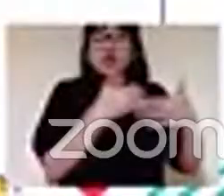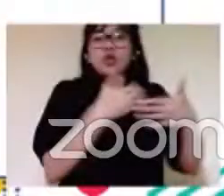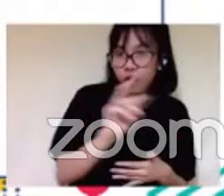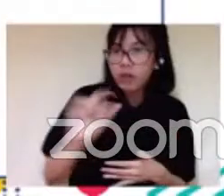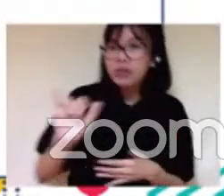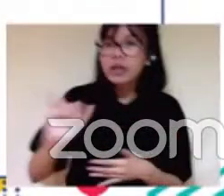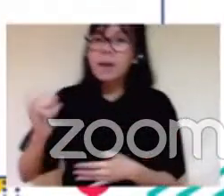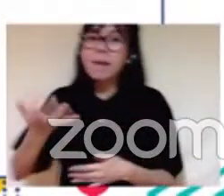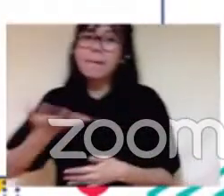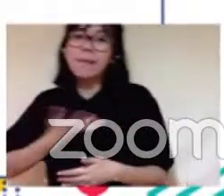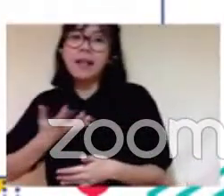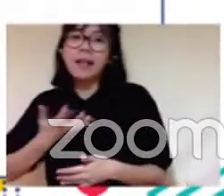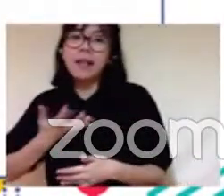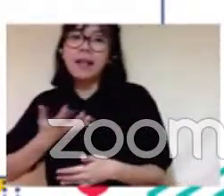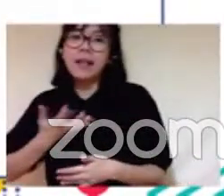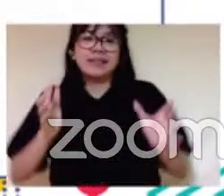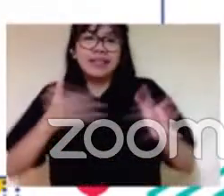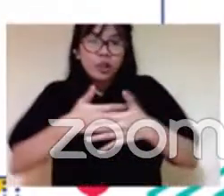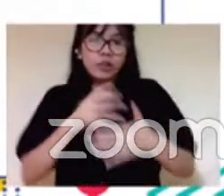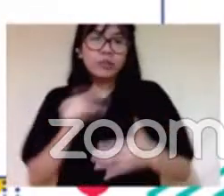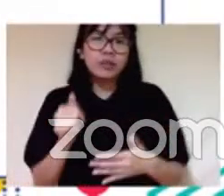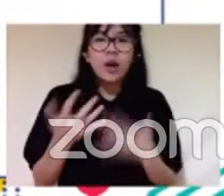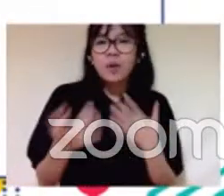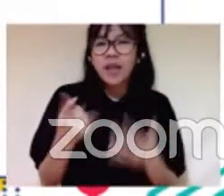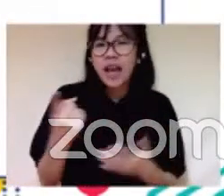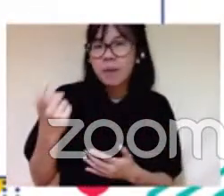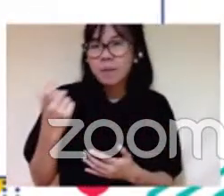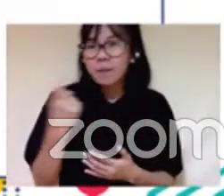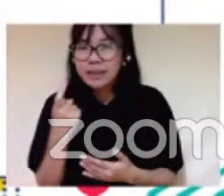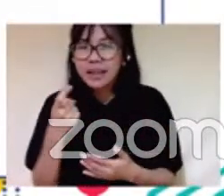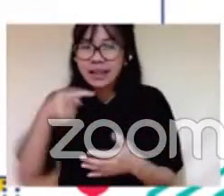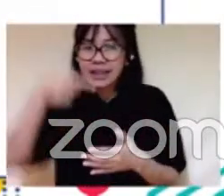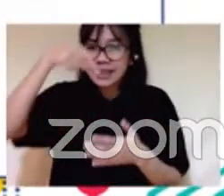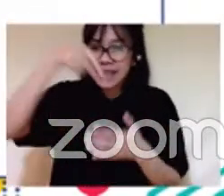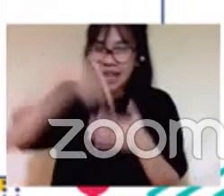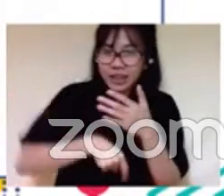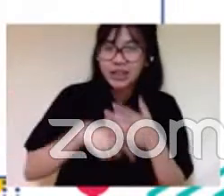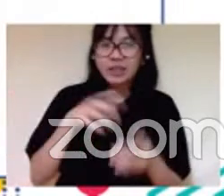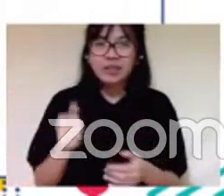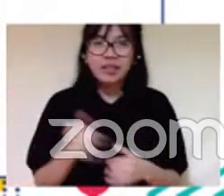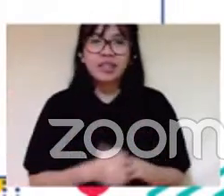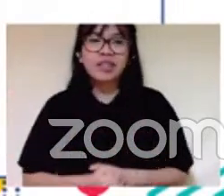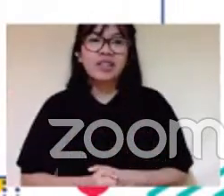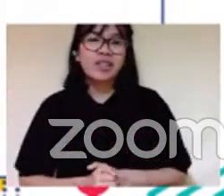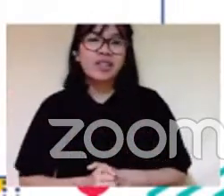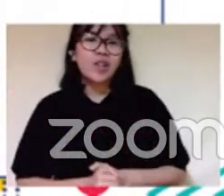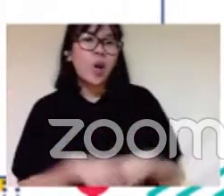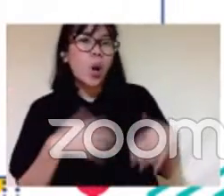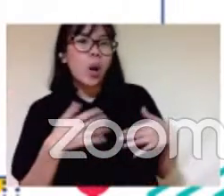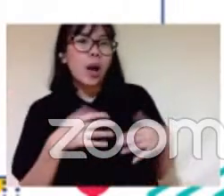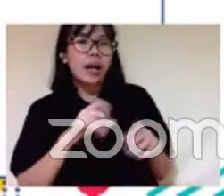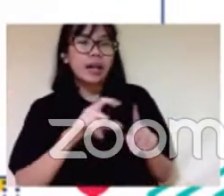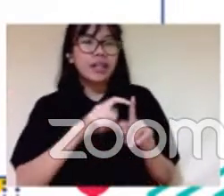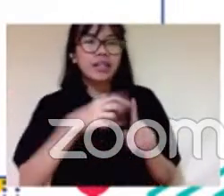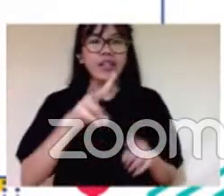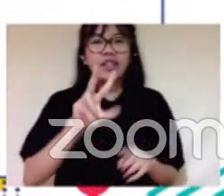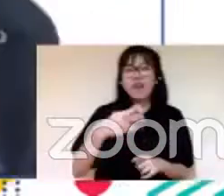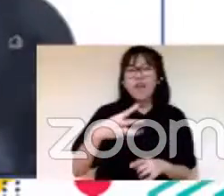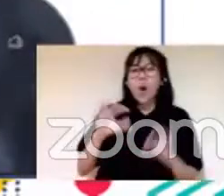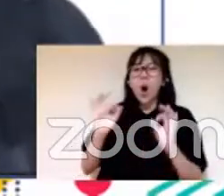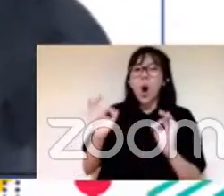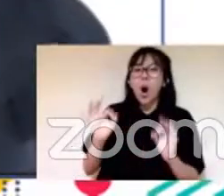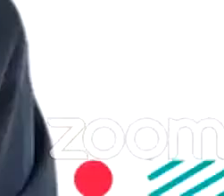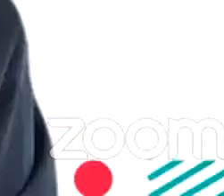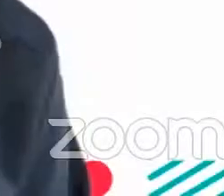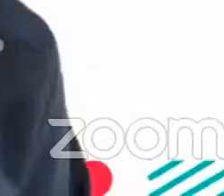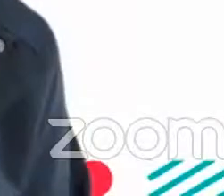Mungkin ada pertanyaan spesifik selanjutnya. Wah, ini sih oke ya. Jadi ibaratnya baju tuh 5 lapis gitu ya.